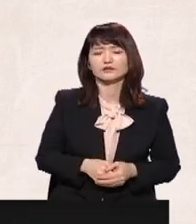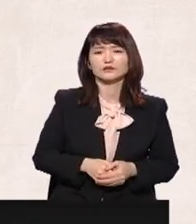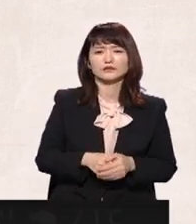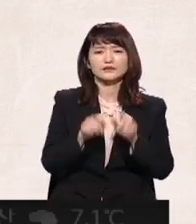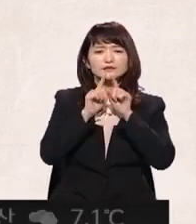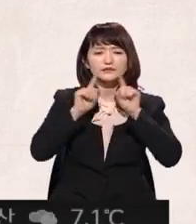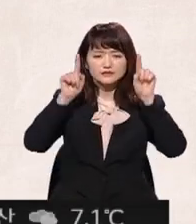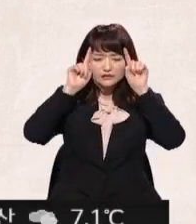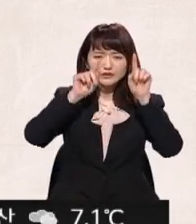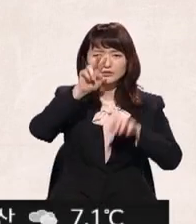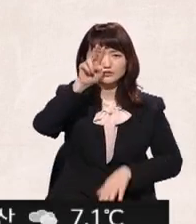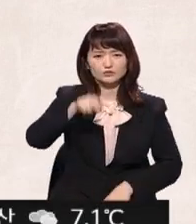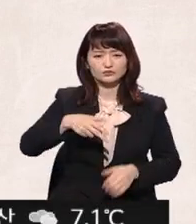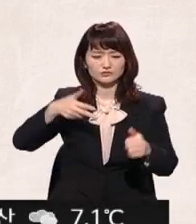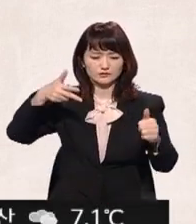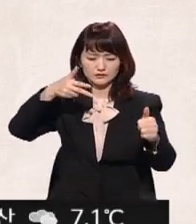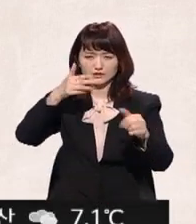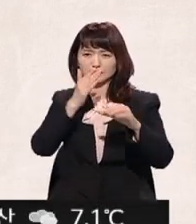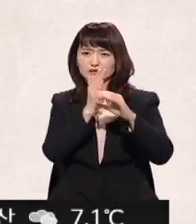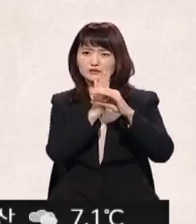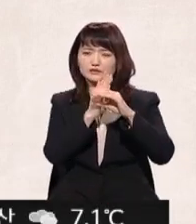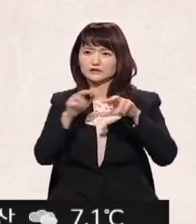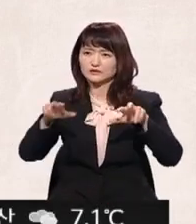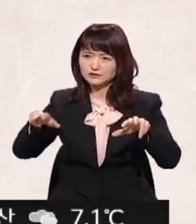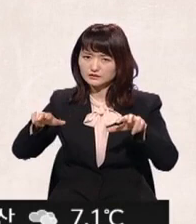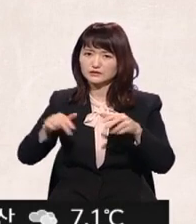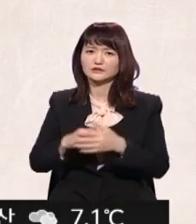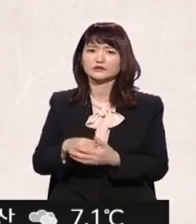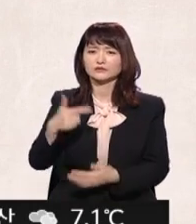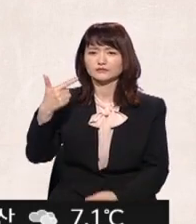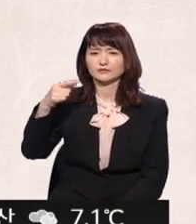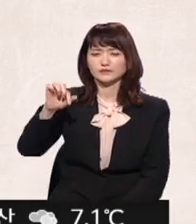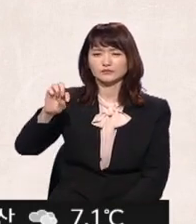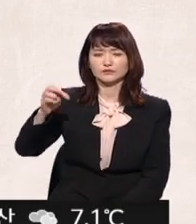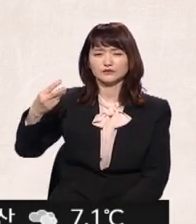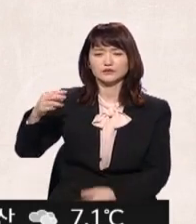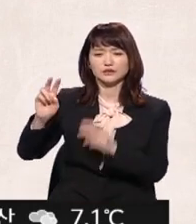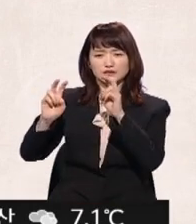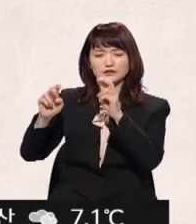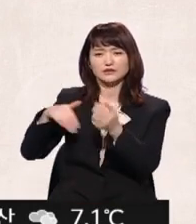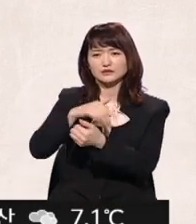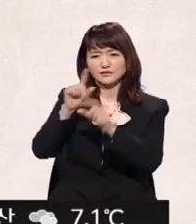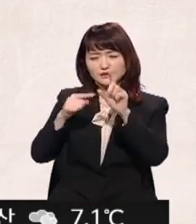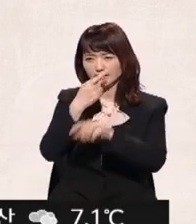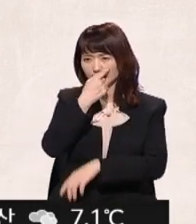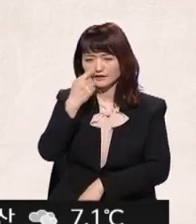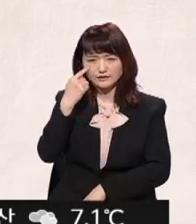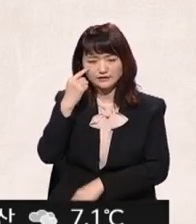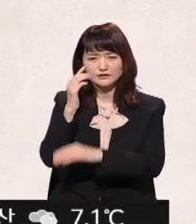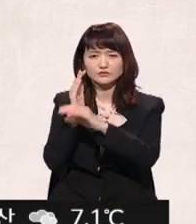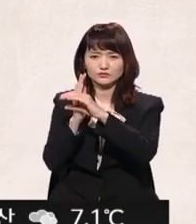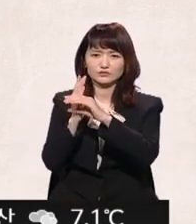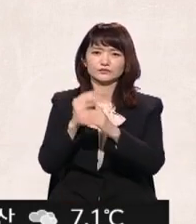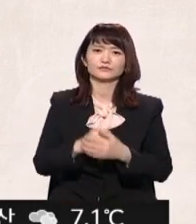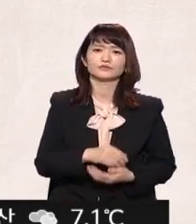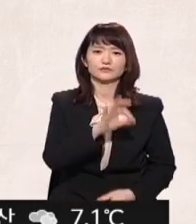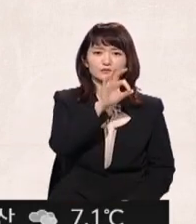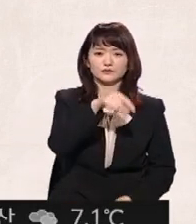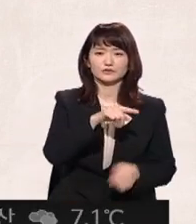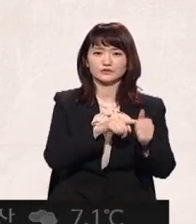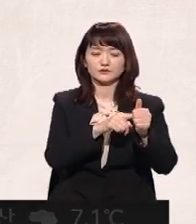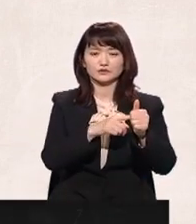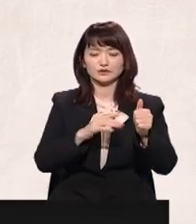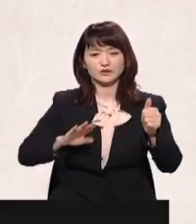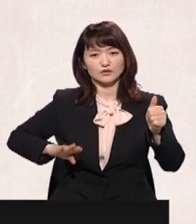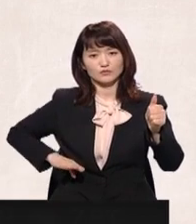앞두고 있었습니다 이에 대해서 넷플릭스 측은 상황 파악 중이라면서 관련해서 논의를 거칠 예정이라고 밝혔습니다 여기에 더해서 유아인 씨를